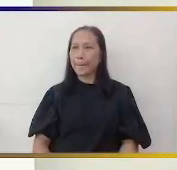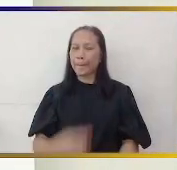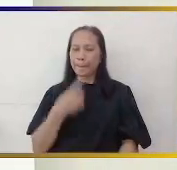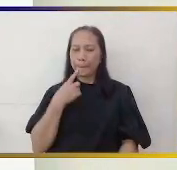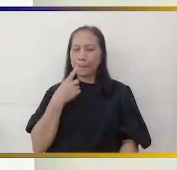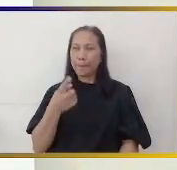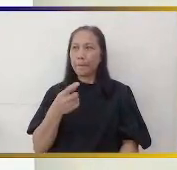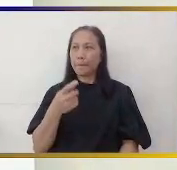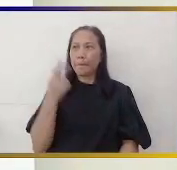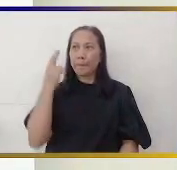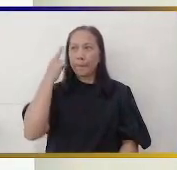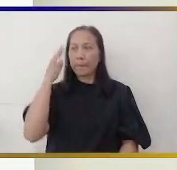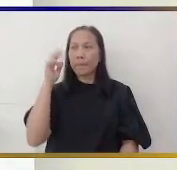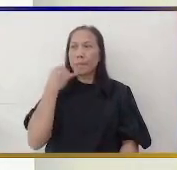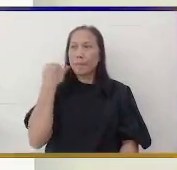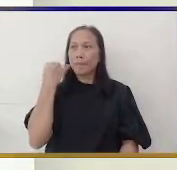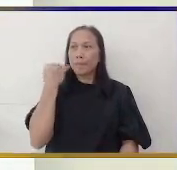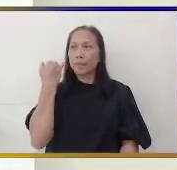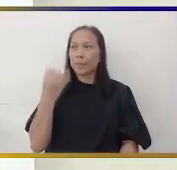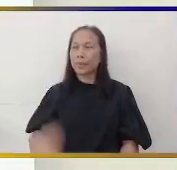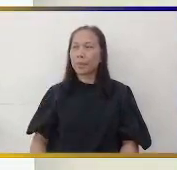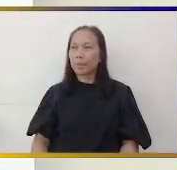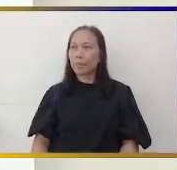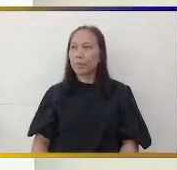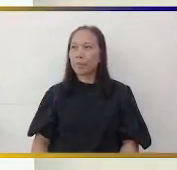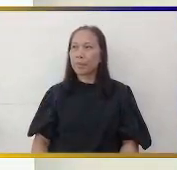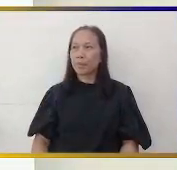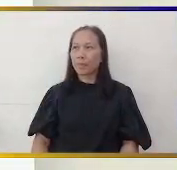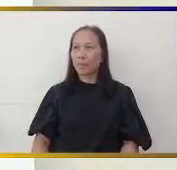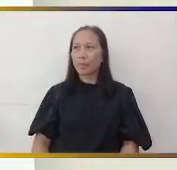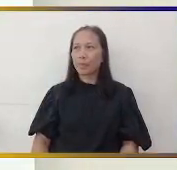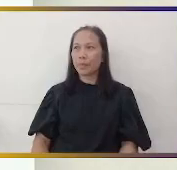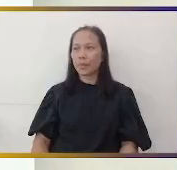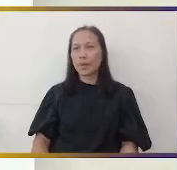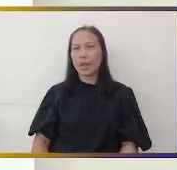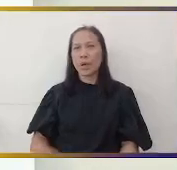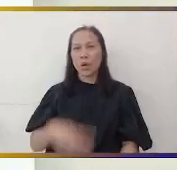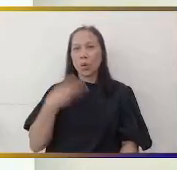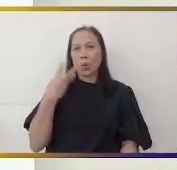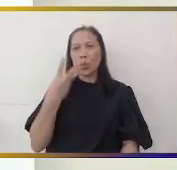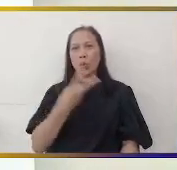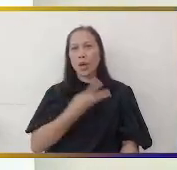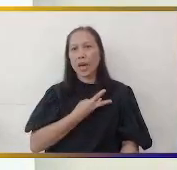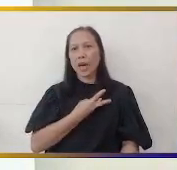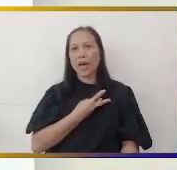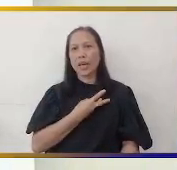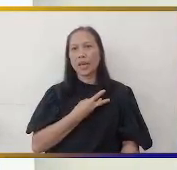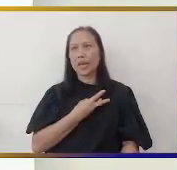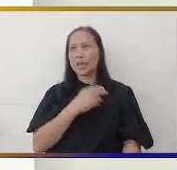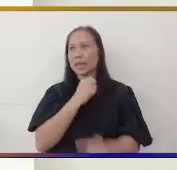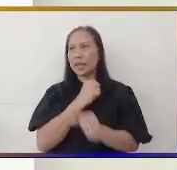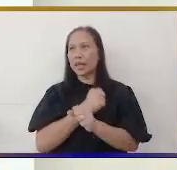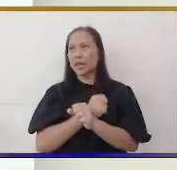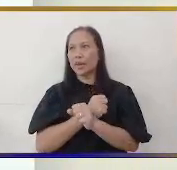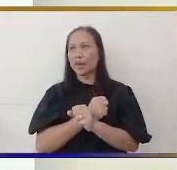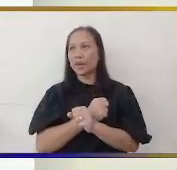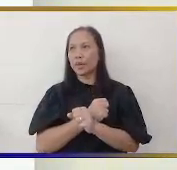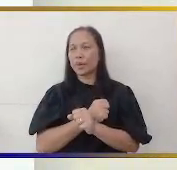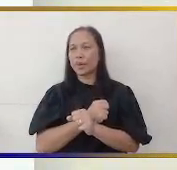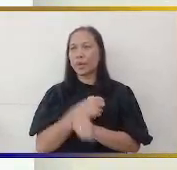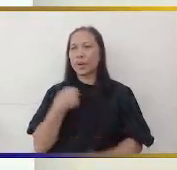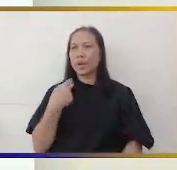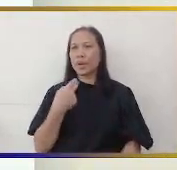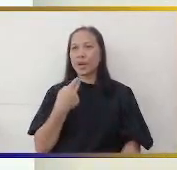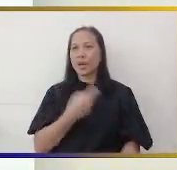sir jok kan pangalawang points secured tayo sa Panginoon dahil ako secured na secured ako